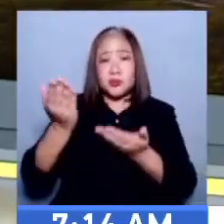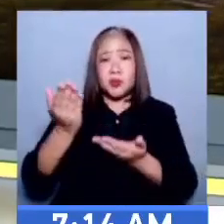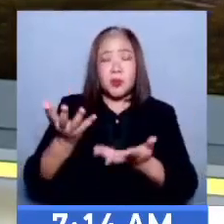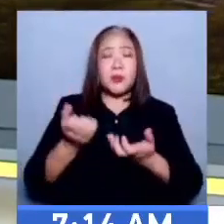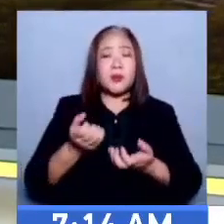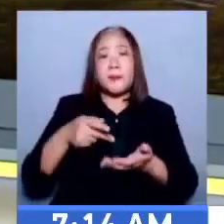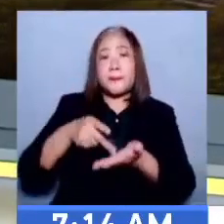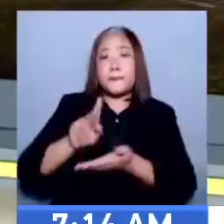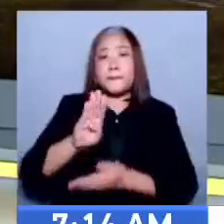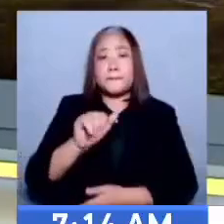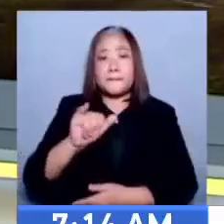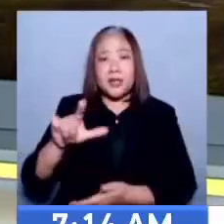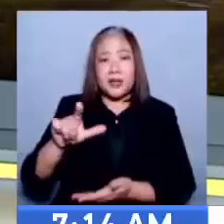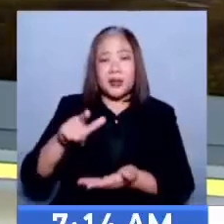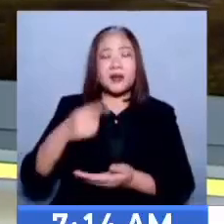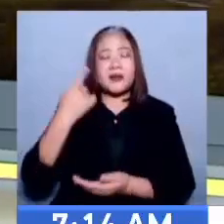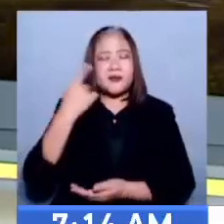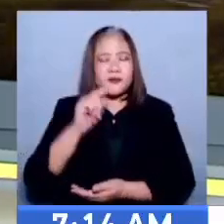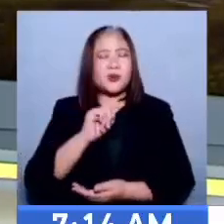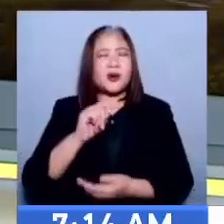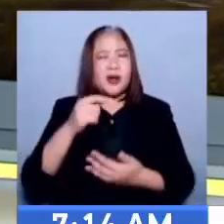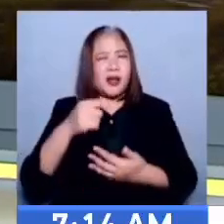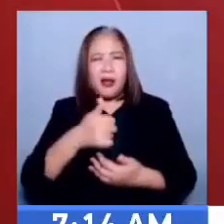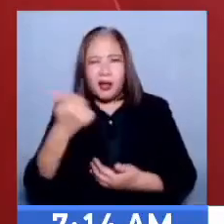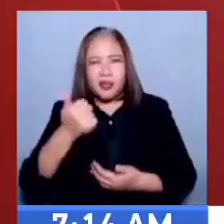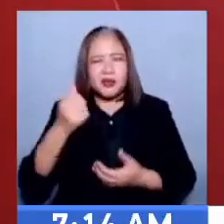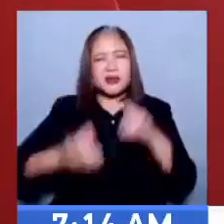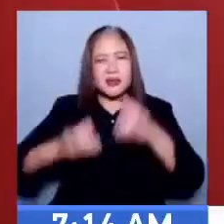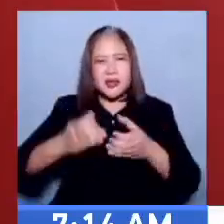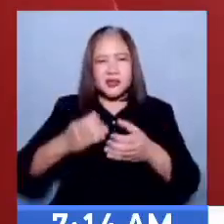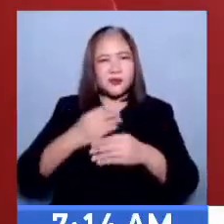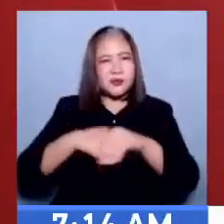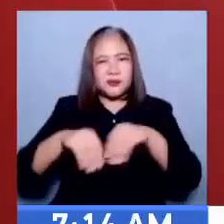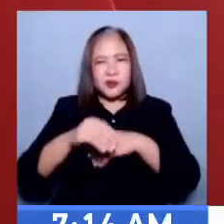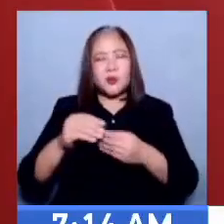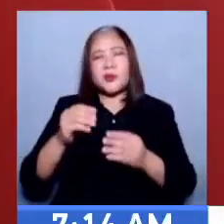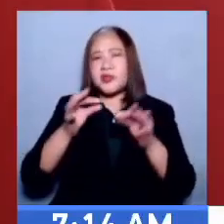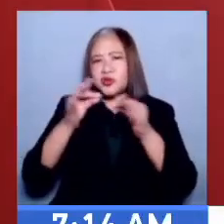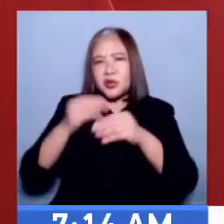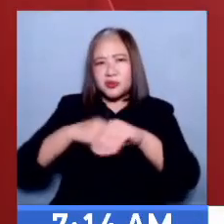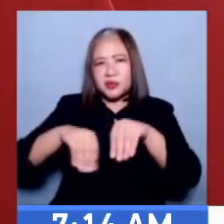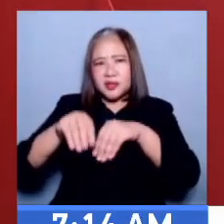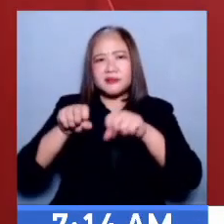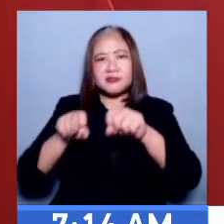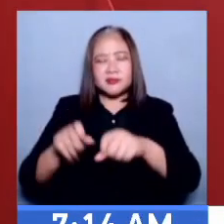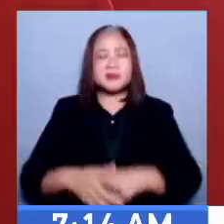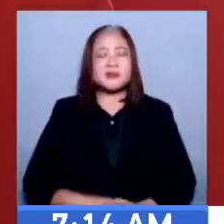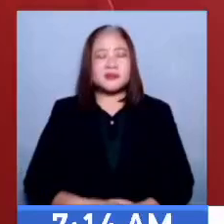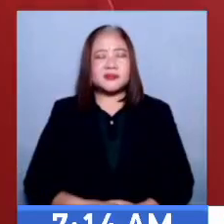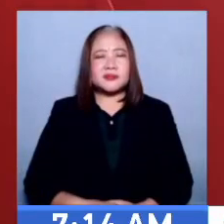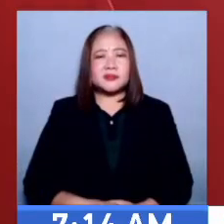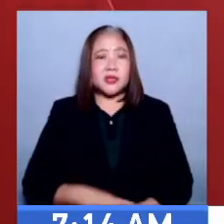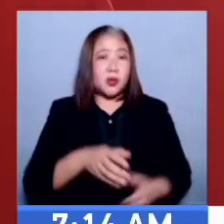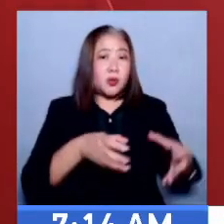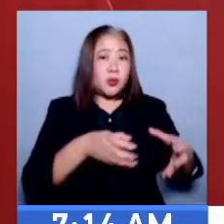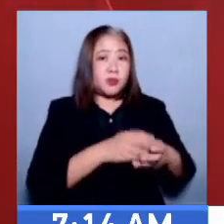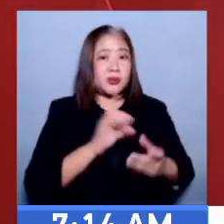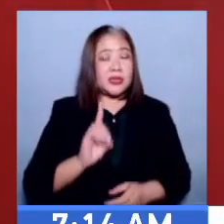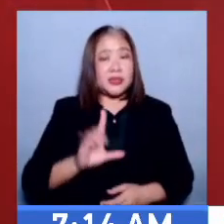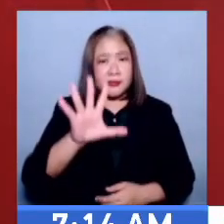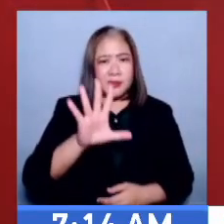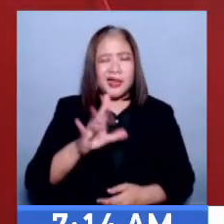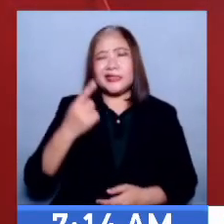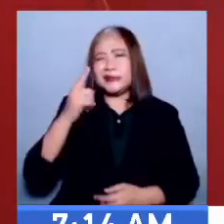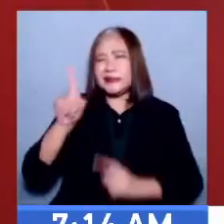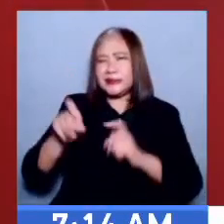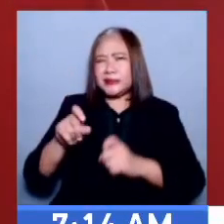kasong conspiracy to commit drug trading. Sa motion for reconsideration, kinwestiyon ng company De Lima ang kredibilidad ng mga testimonya laban